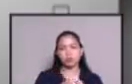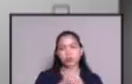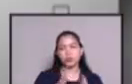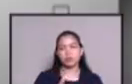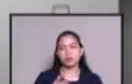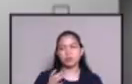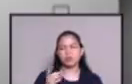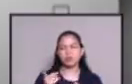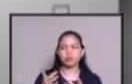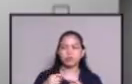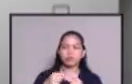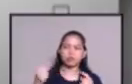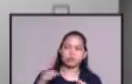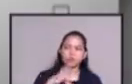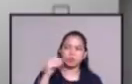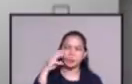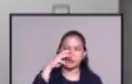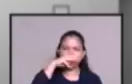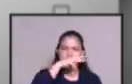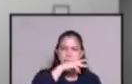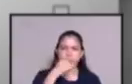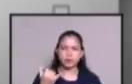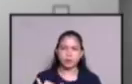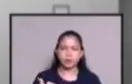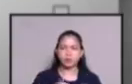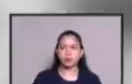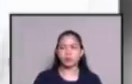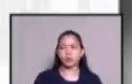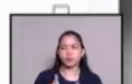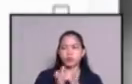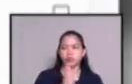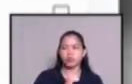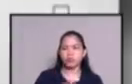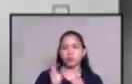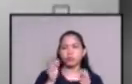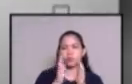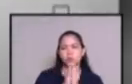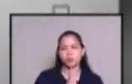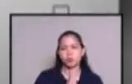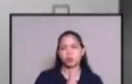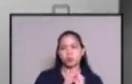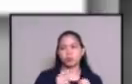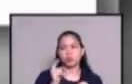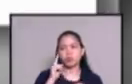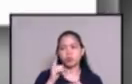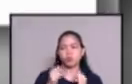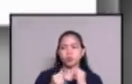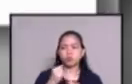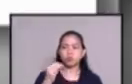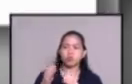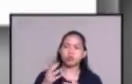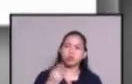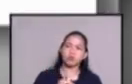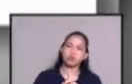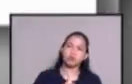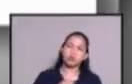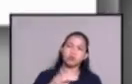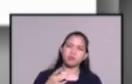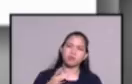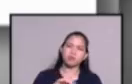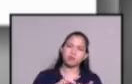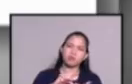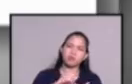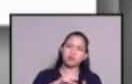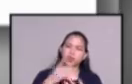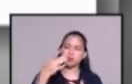super disconnected and weird daw siya ngayon. Humiling siya sa fans na ipagdasal pa siya. Last month na paulat na nagpapagamot ng depression